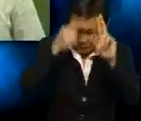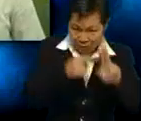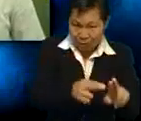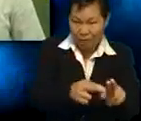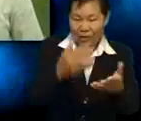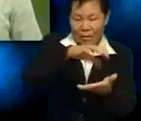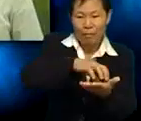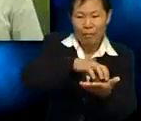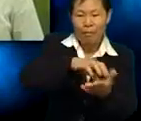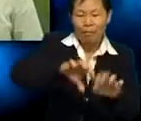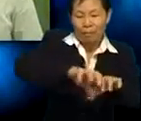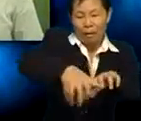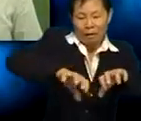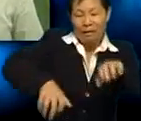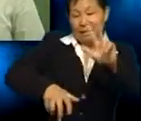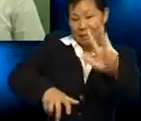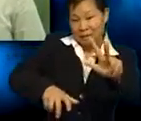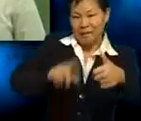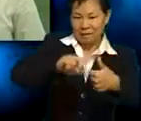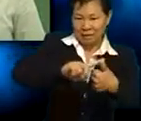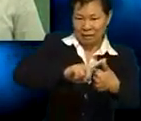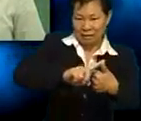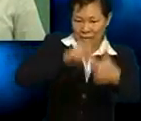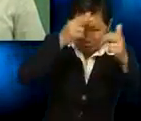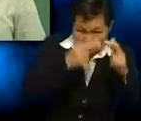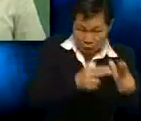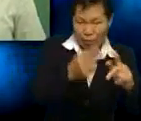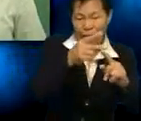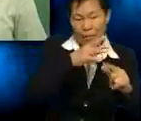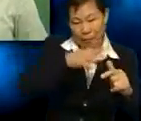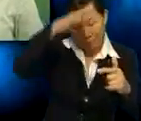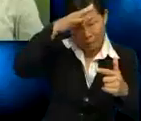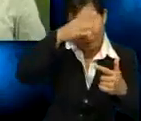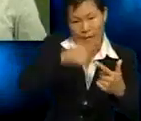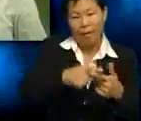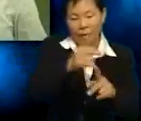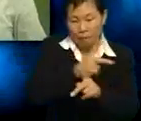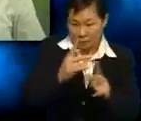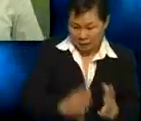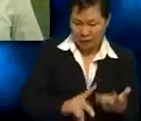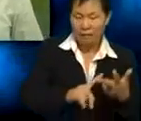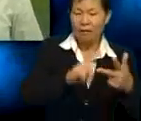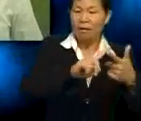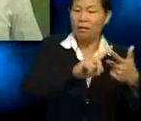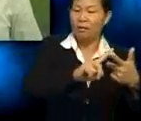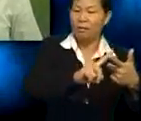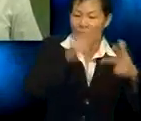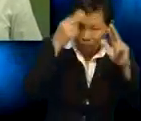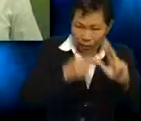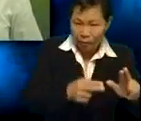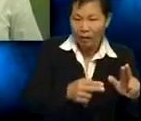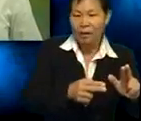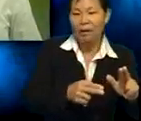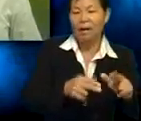yang terbahagi kepada 3 pecahan. Yang pertama, hormat kepada ibu bapa ataupun penjaga. Yang kedua, hormat